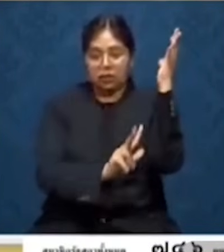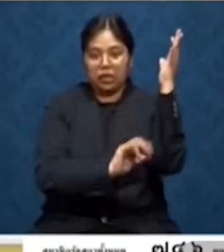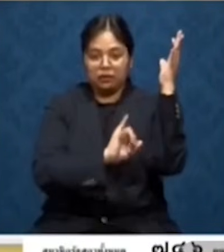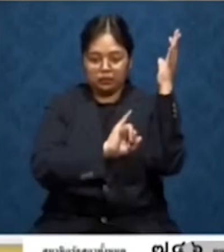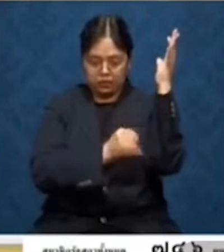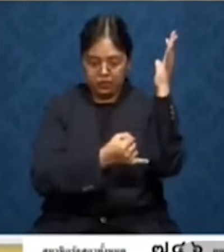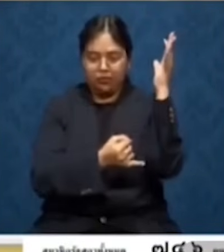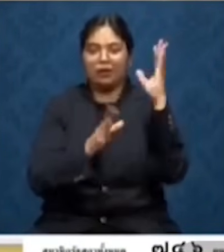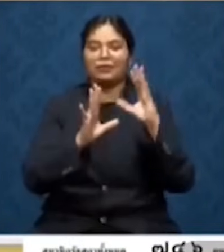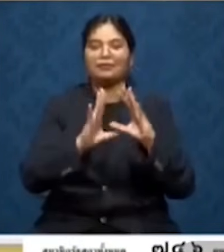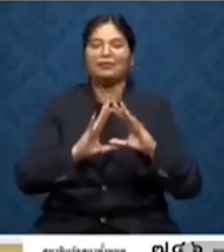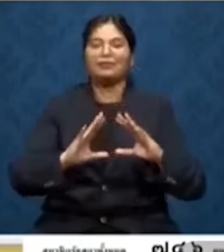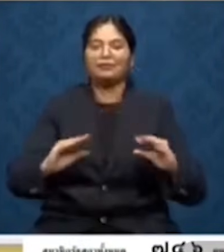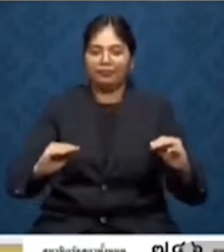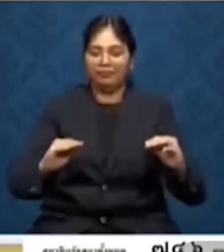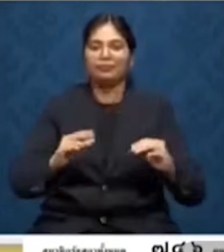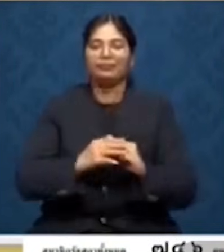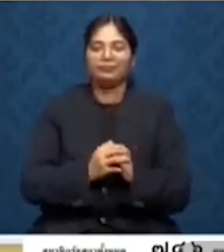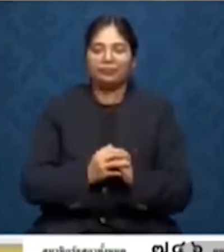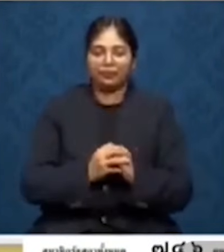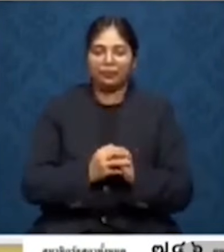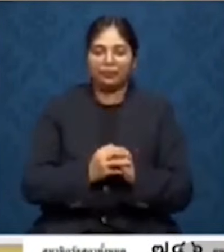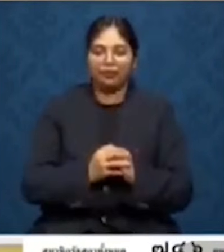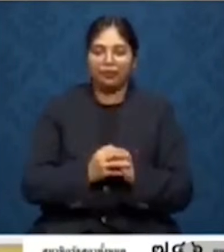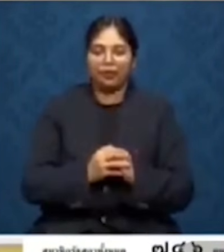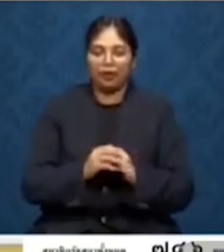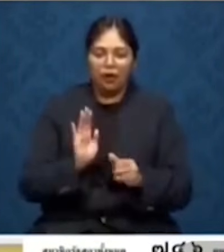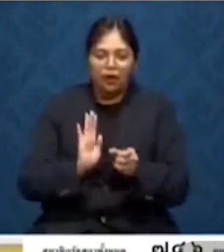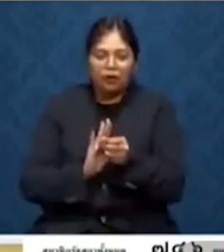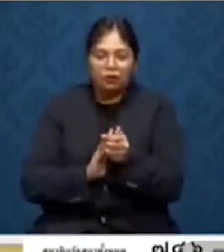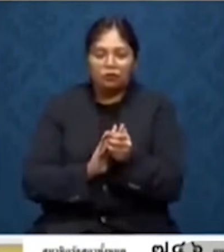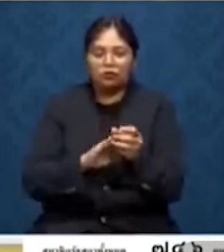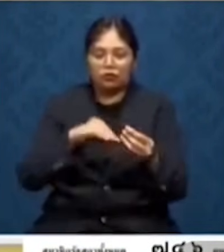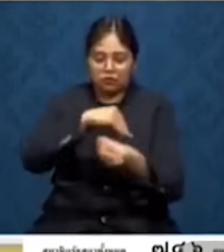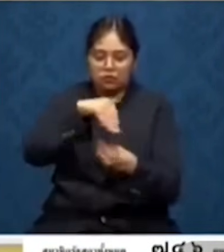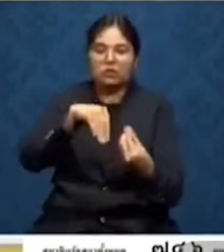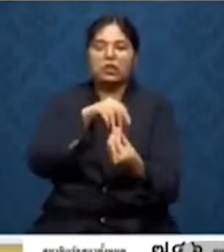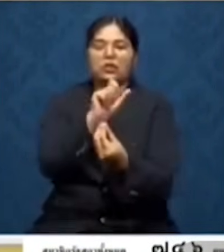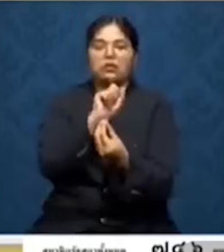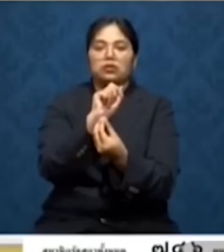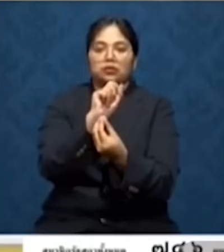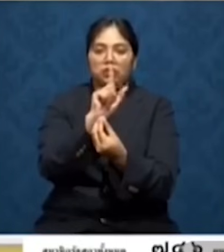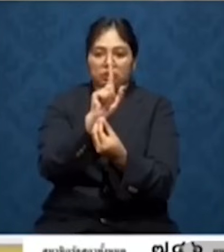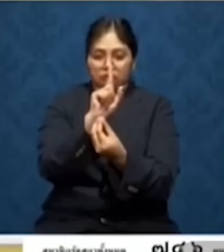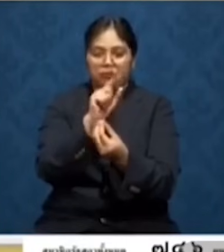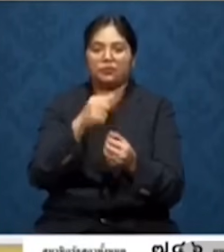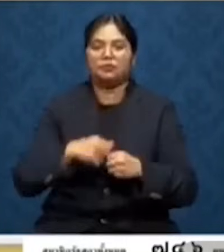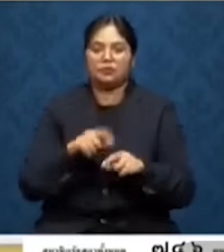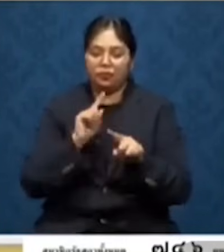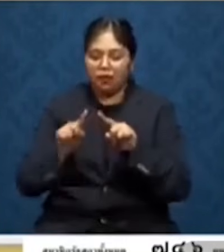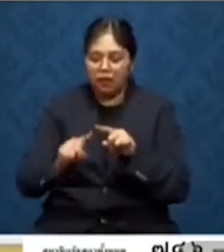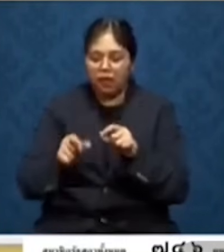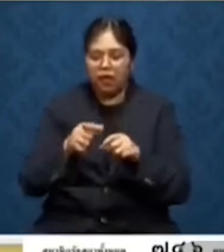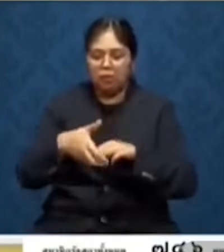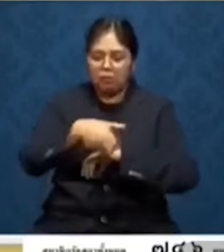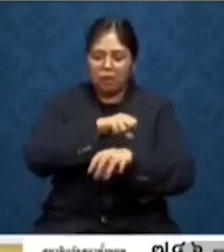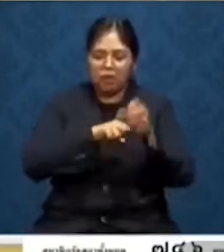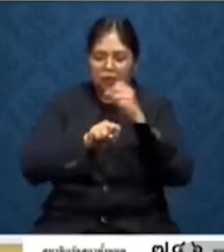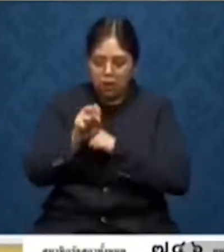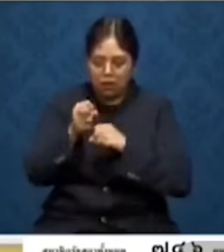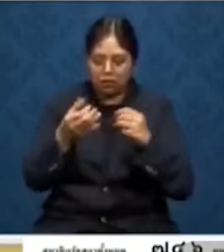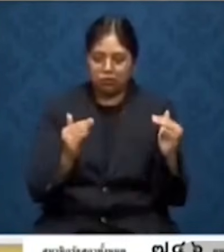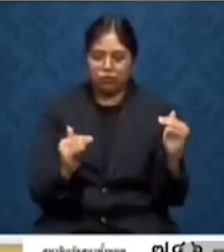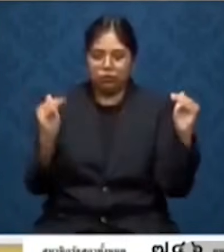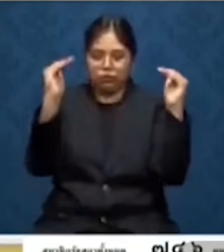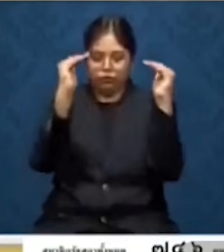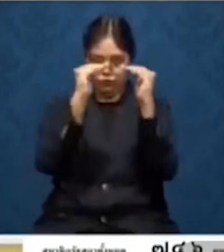หวัดไม่ยิ่งหย่อนไปกว่าการกระตุ้นเศรษฐกิจการเลือกปฏิบัติก็เป็น